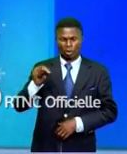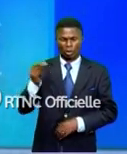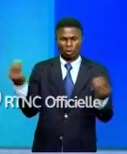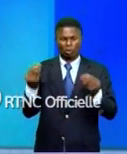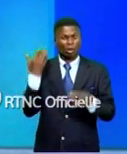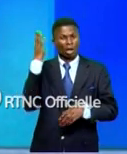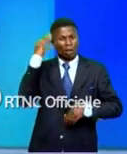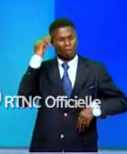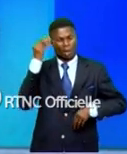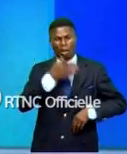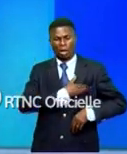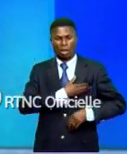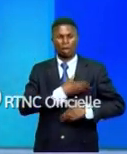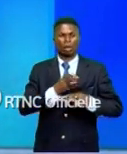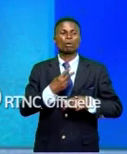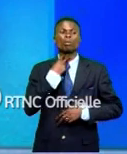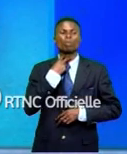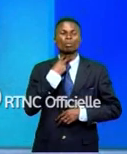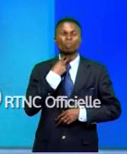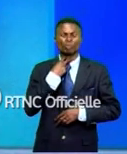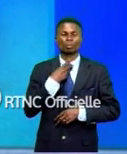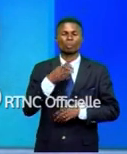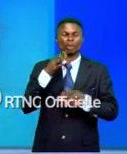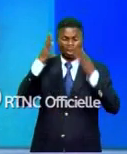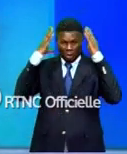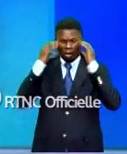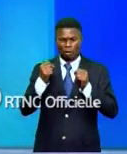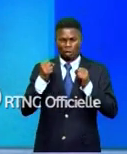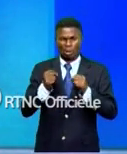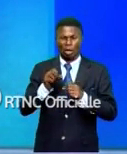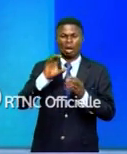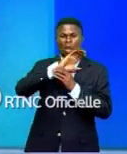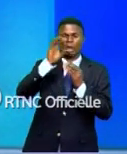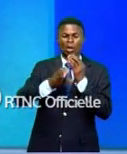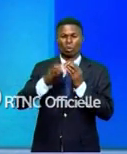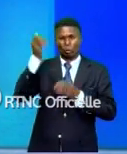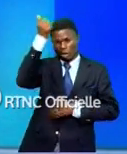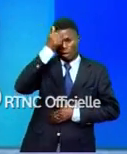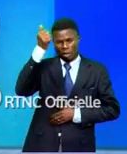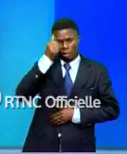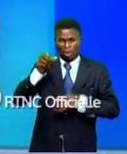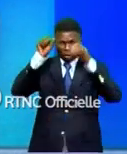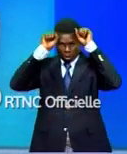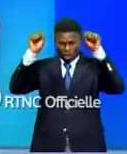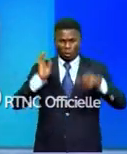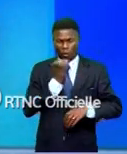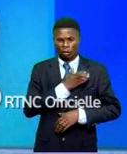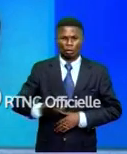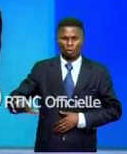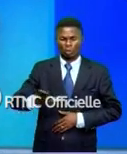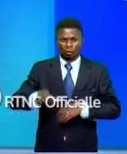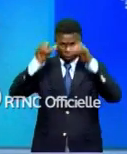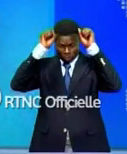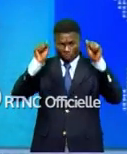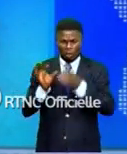problèmes cardiaques selon les sources officielles, plongent dans la tristesse les continents noirs. Eh bien, le président de la République et président